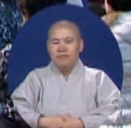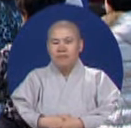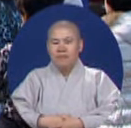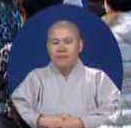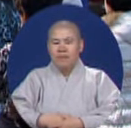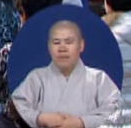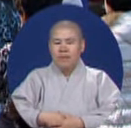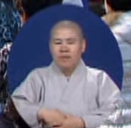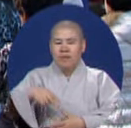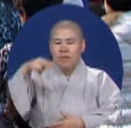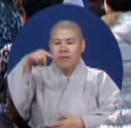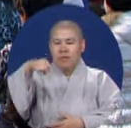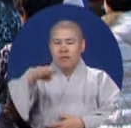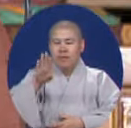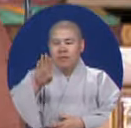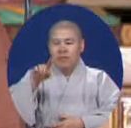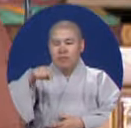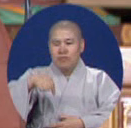수보